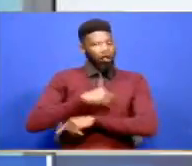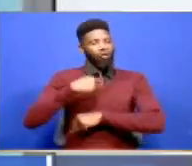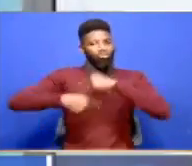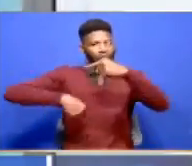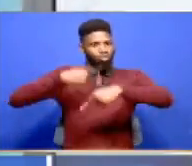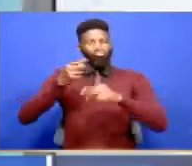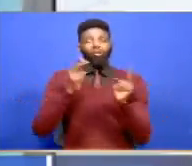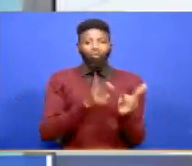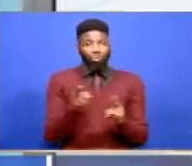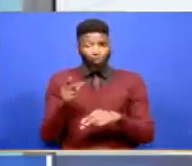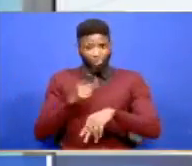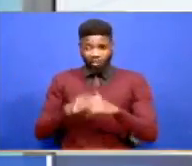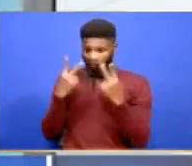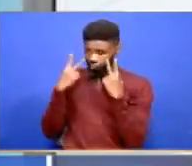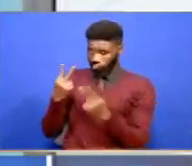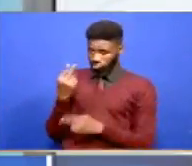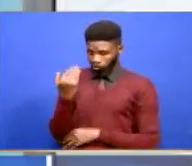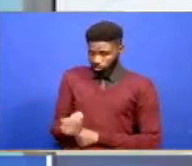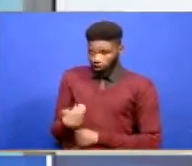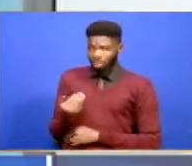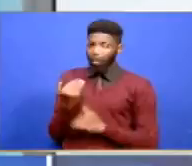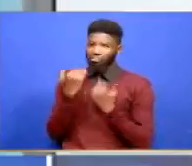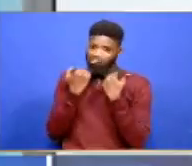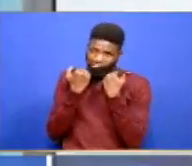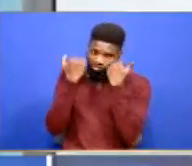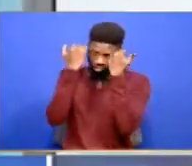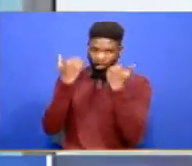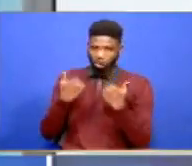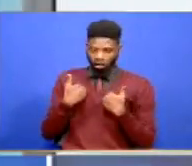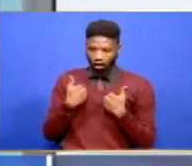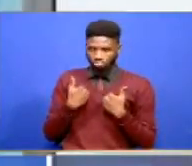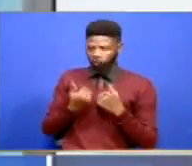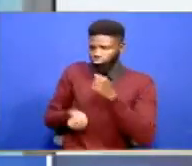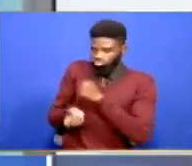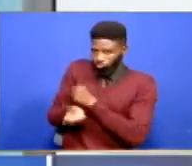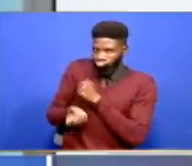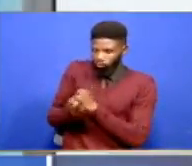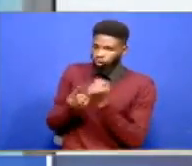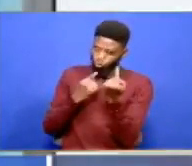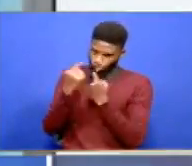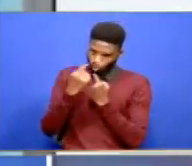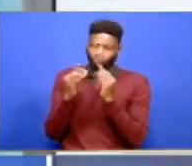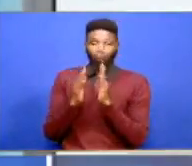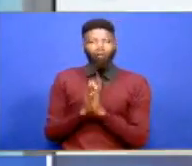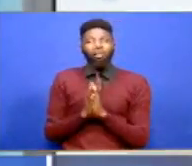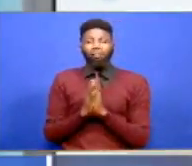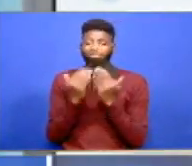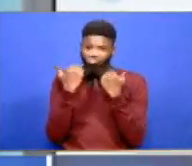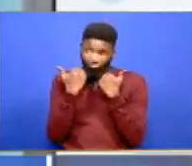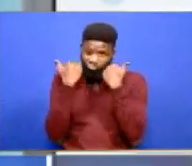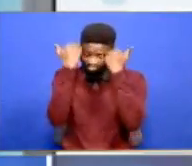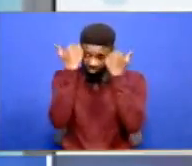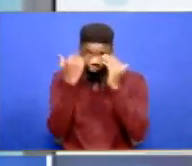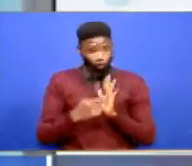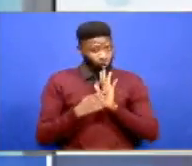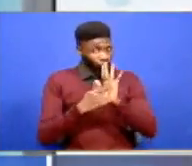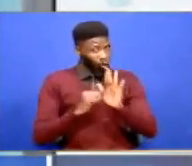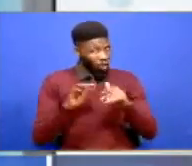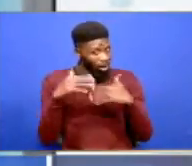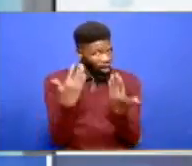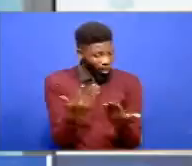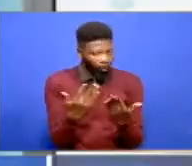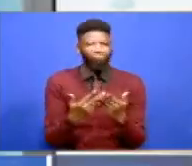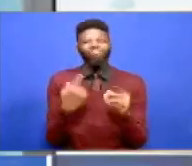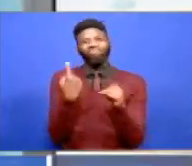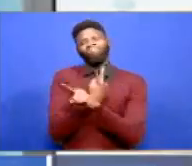Ni ukiona mtoto wako ako na stress, ongea na yeye. Na hii stress itaonekana kwa very